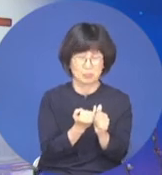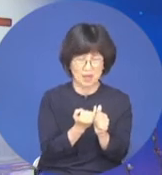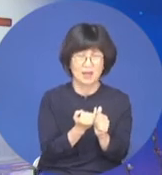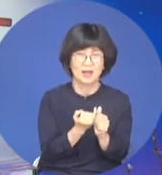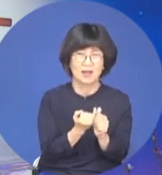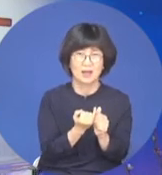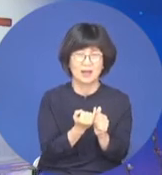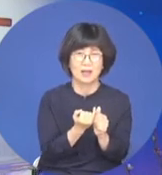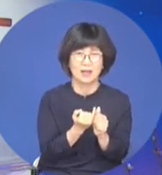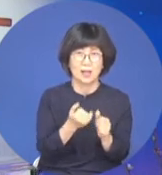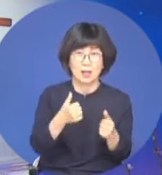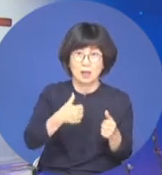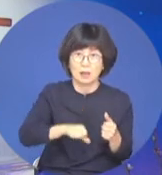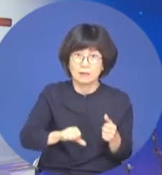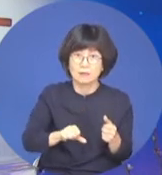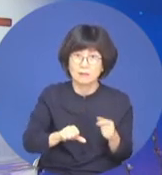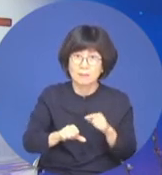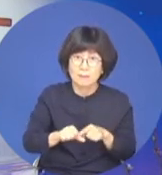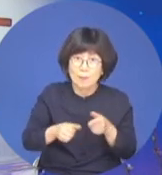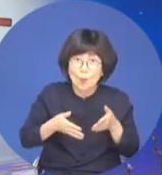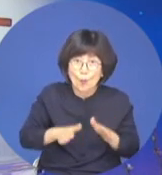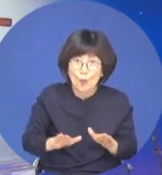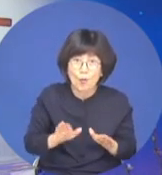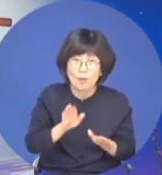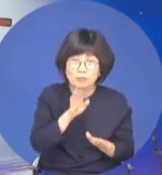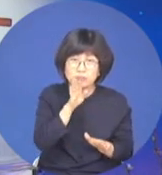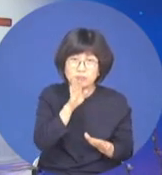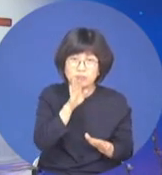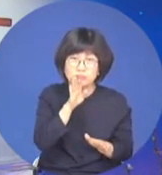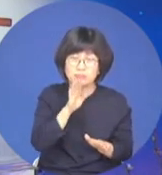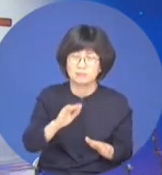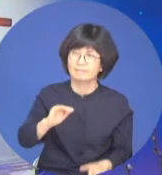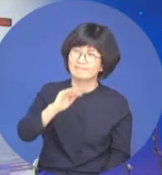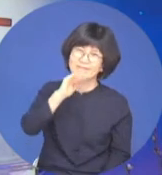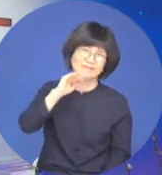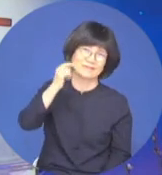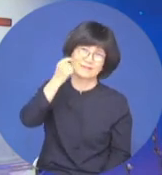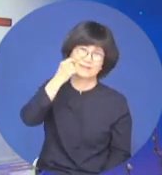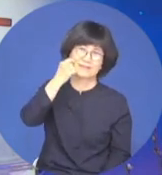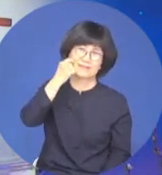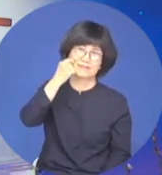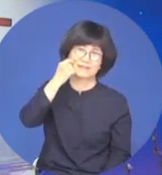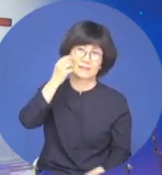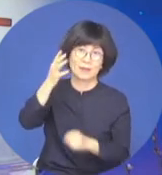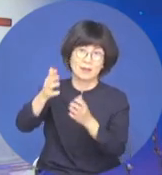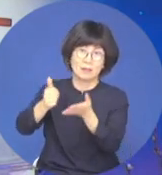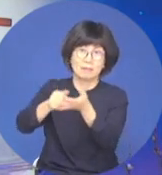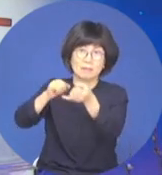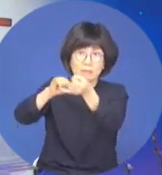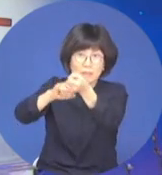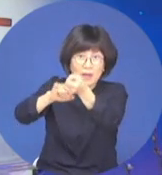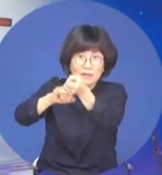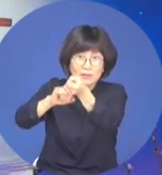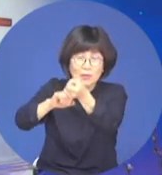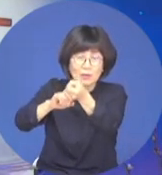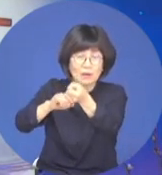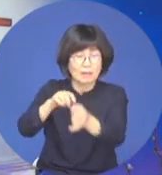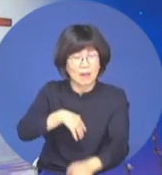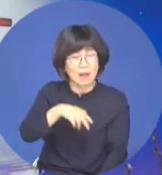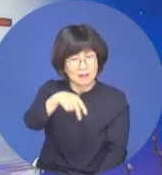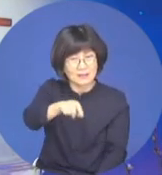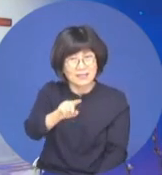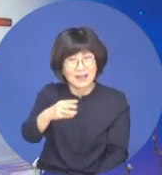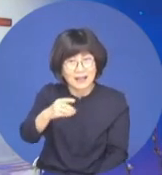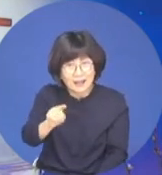아들을 낳습니다. 기다리지 못하고 하나님의 그 약속의 말씀, 내가 사라 너를 통해서